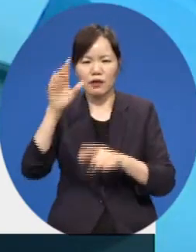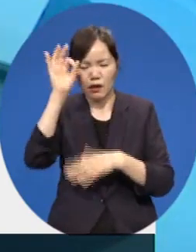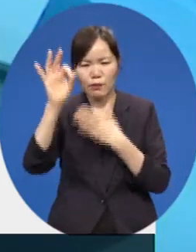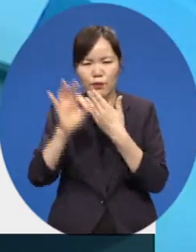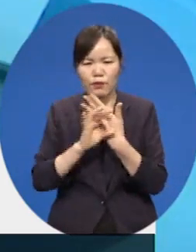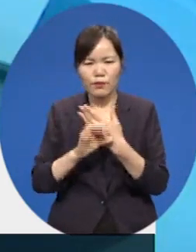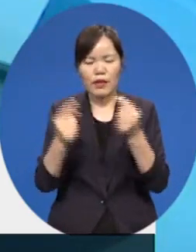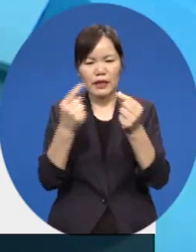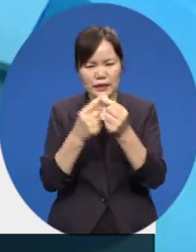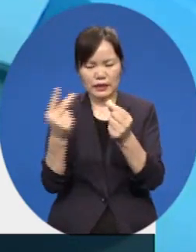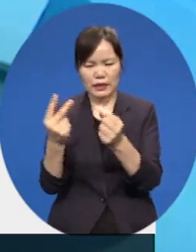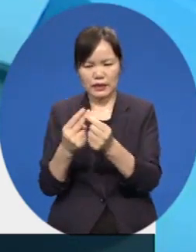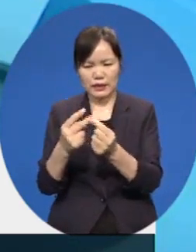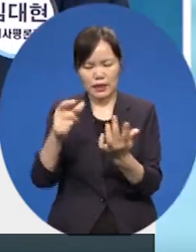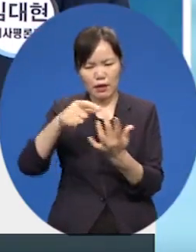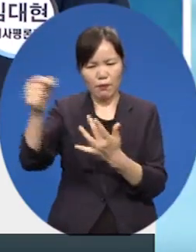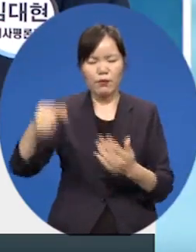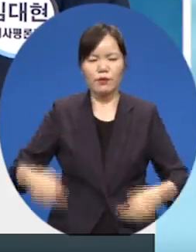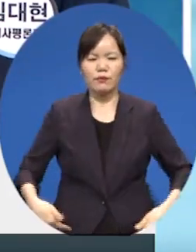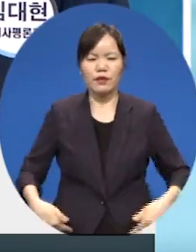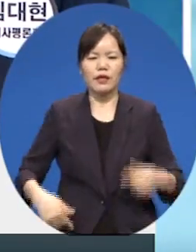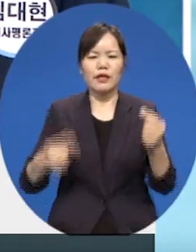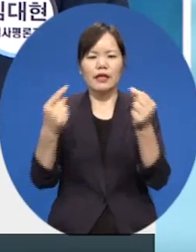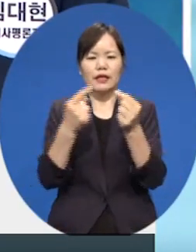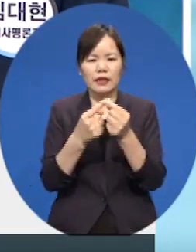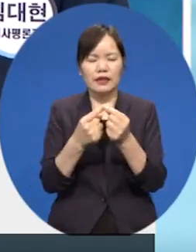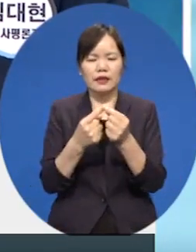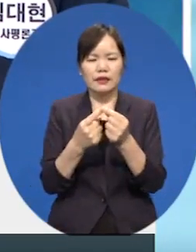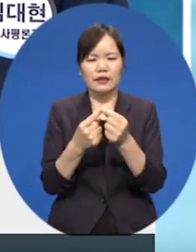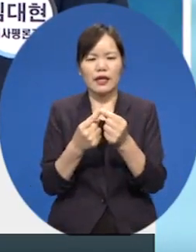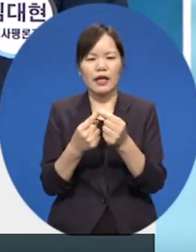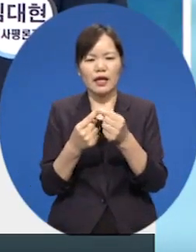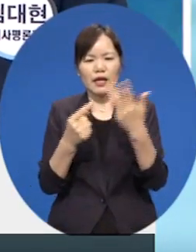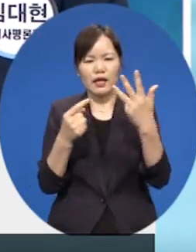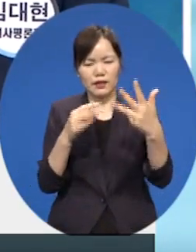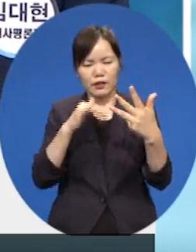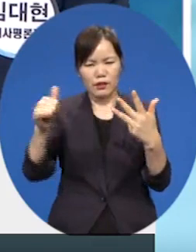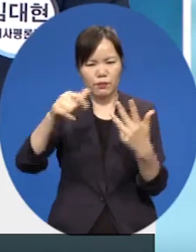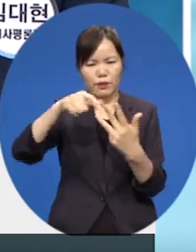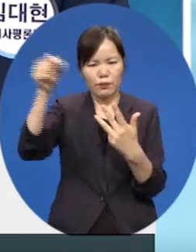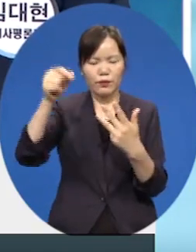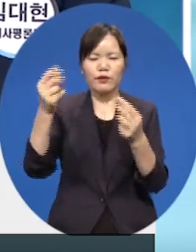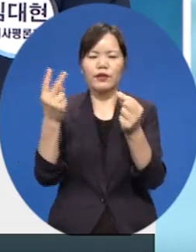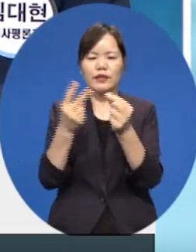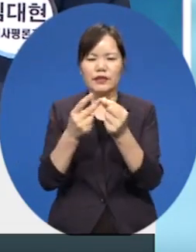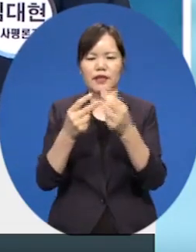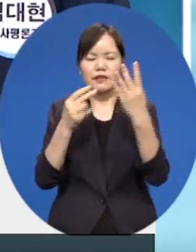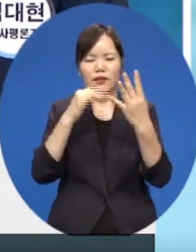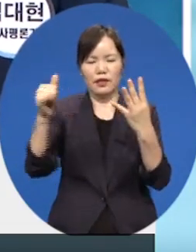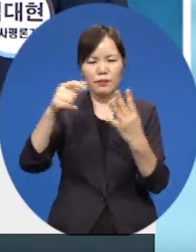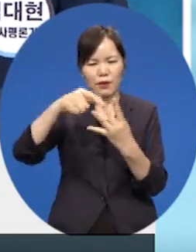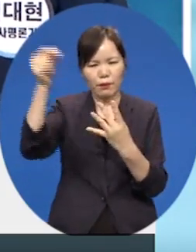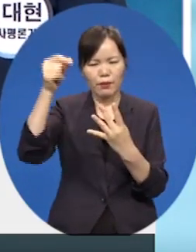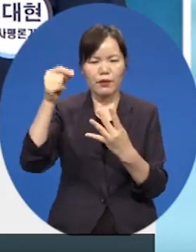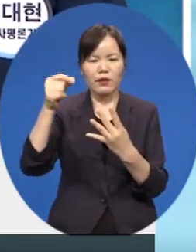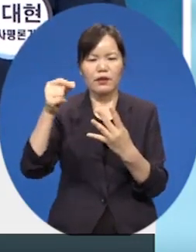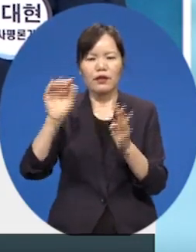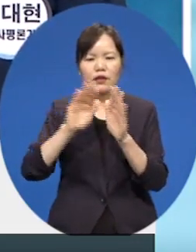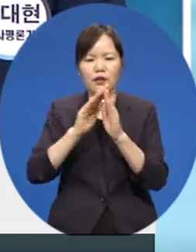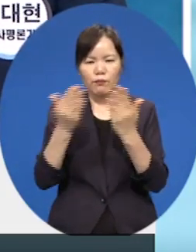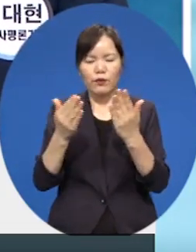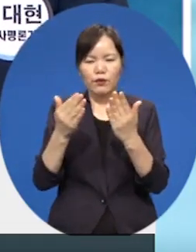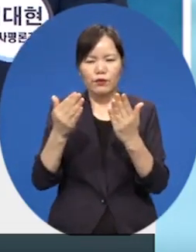1차, 2차 컷오프를 해야 됩니다. 지금 1차에서 8명을 하고 2차 네. 컷오프에서 4명을 다시 자른 다음에 본 예선을